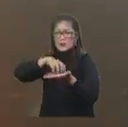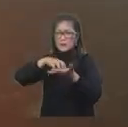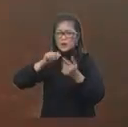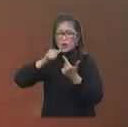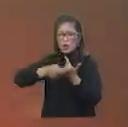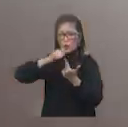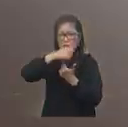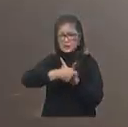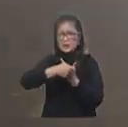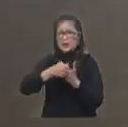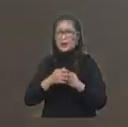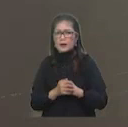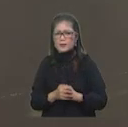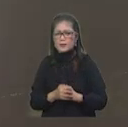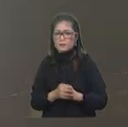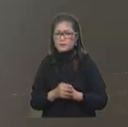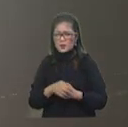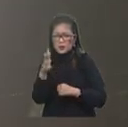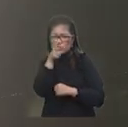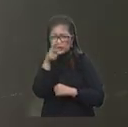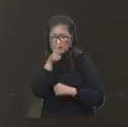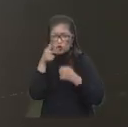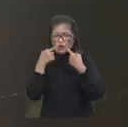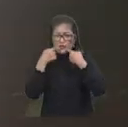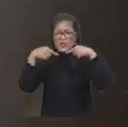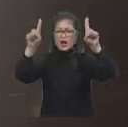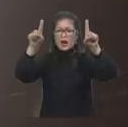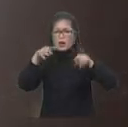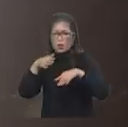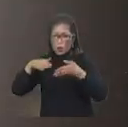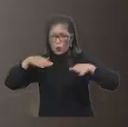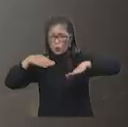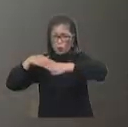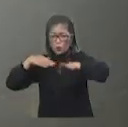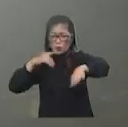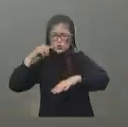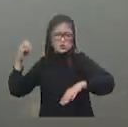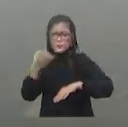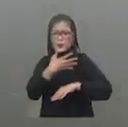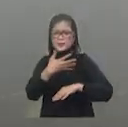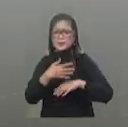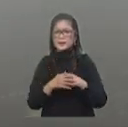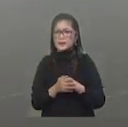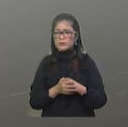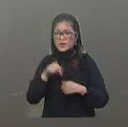sosial. Dump truk melaju oleng ke kiri dan ke kanan dengan kecepatan tinggi, membuat pengendara yang berpapasan